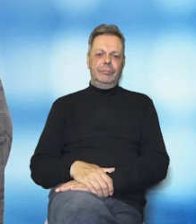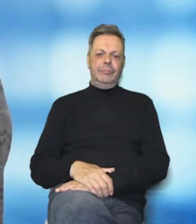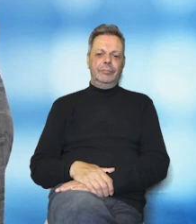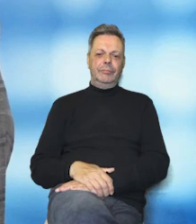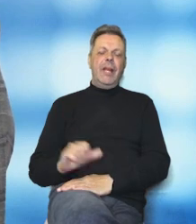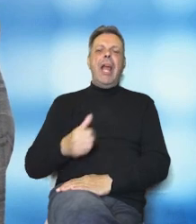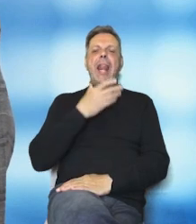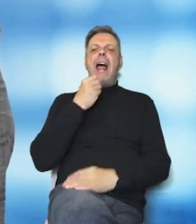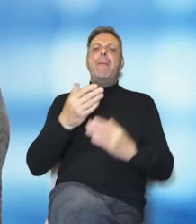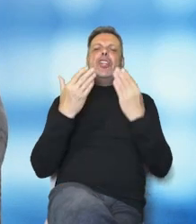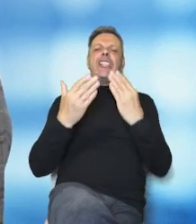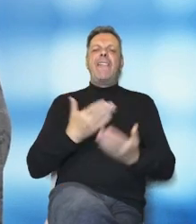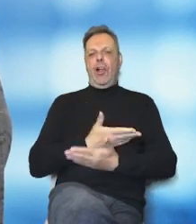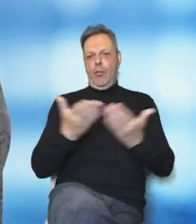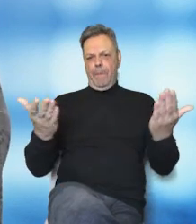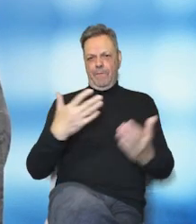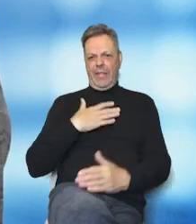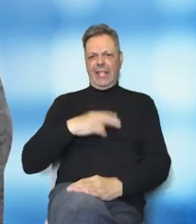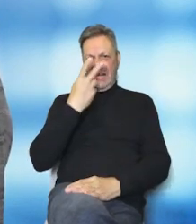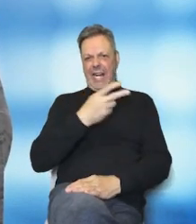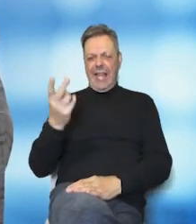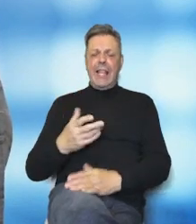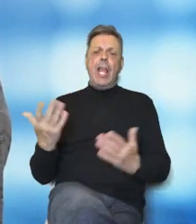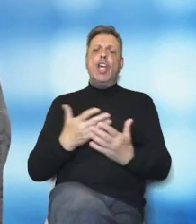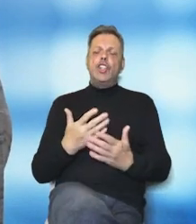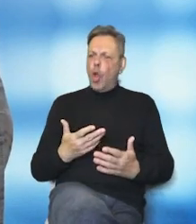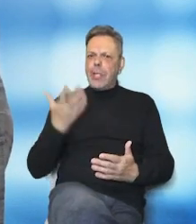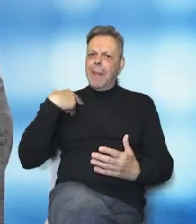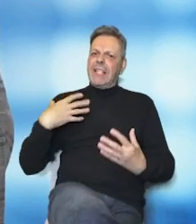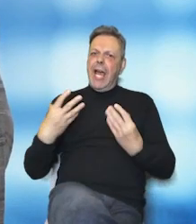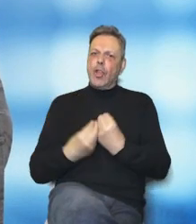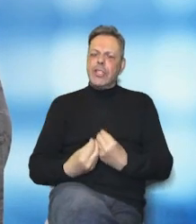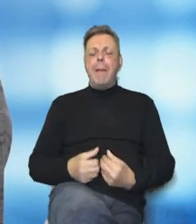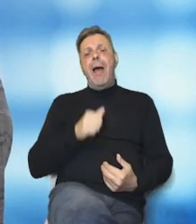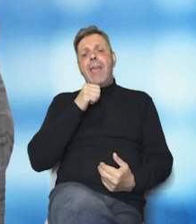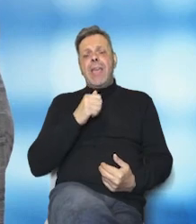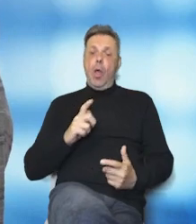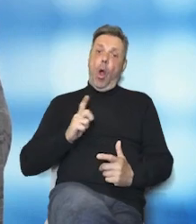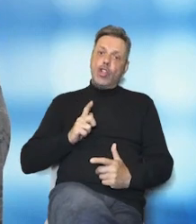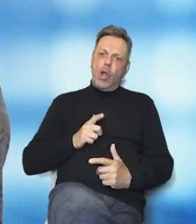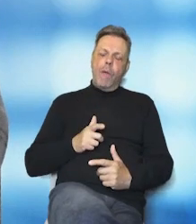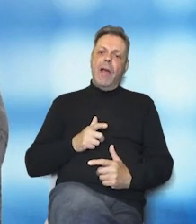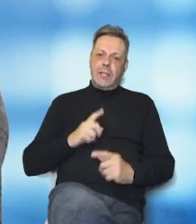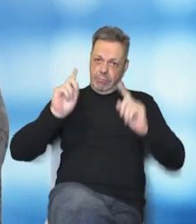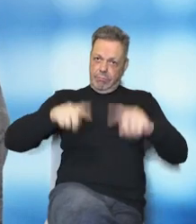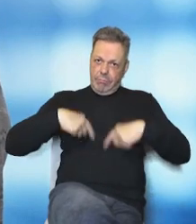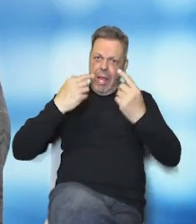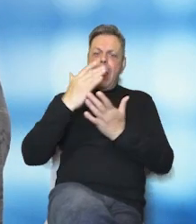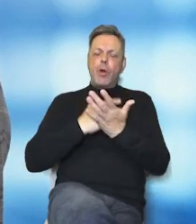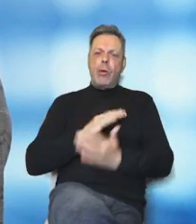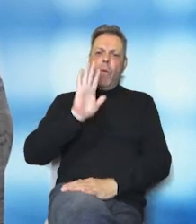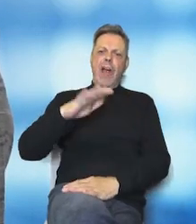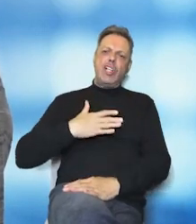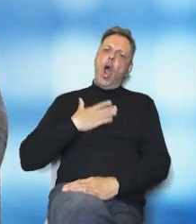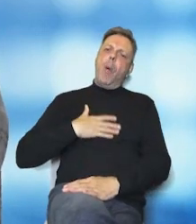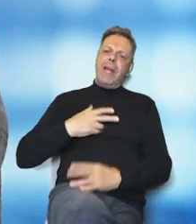Najljepše zahvaljujem, drage gledateljice i gledatelji, što ste proveli vrijeme s nama i očekujem vas opet na programu vaše